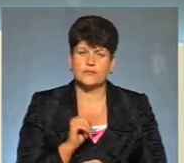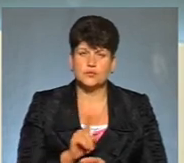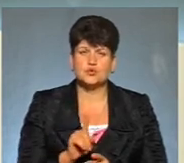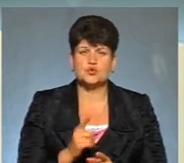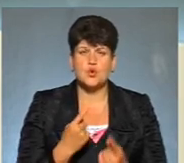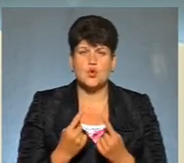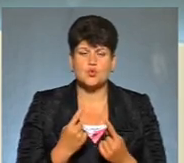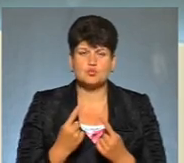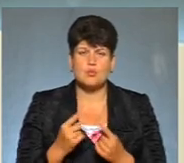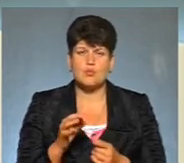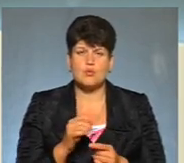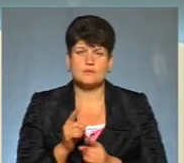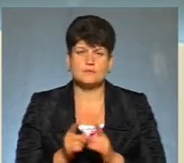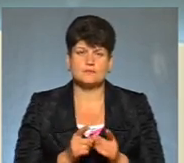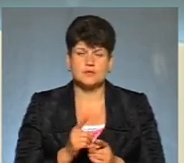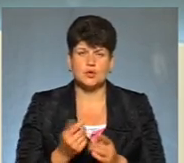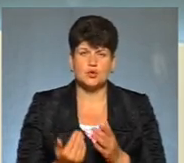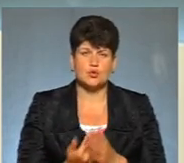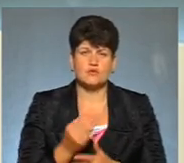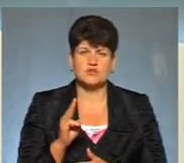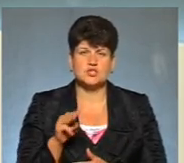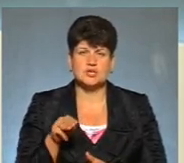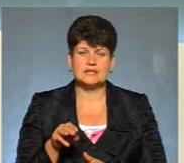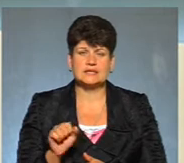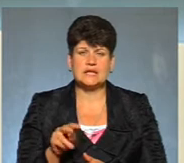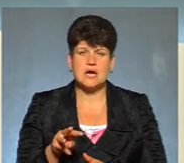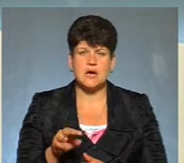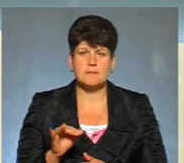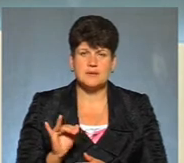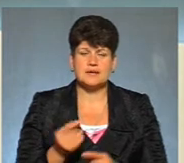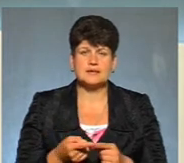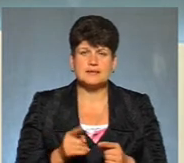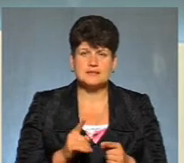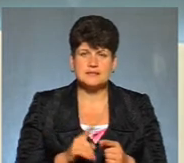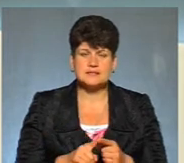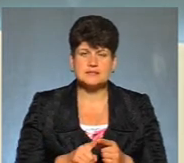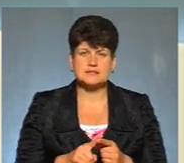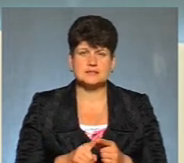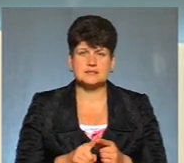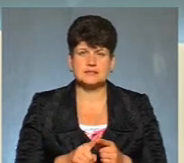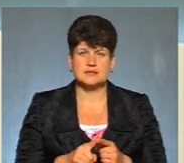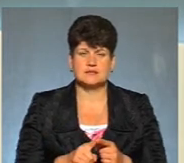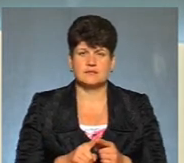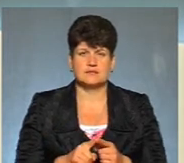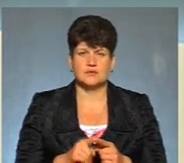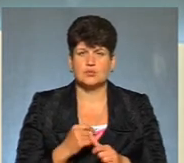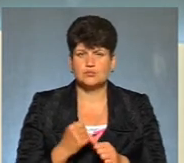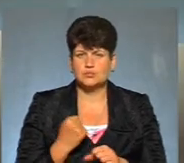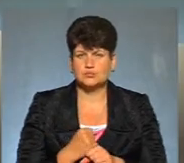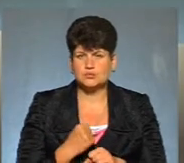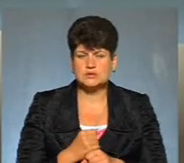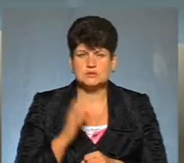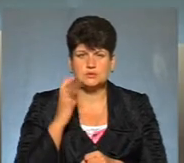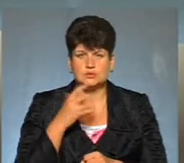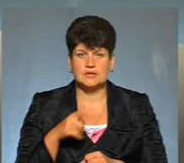розмови про мутацію, про нові штами – це взагалі-то вотчина серйозних науковців. Те, що цього не